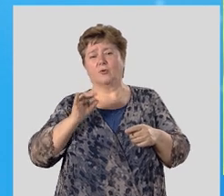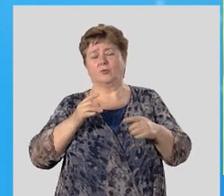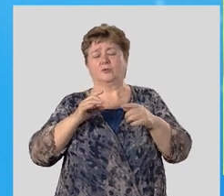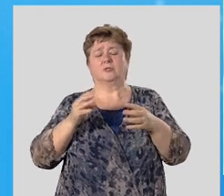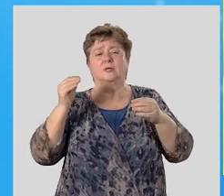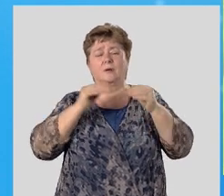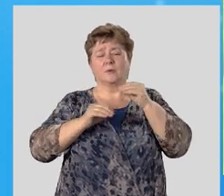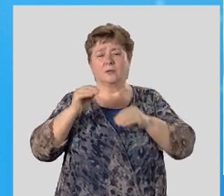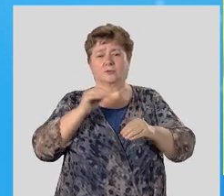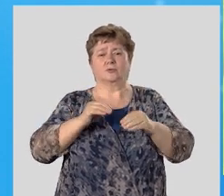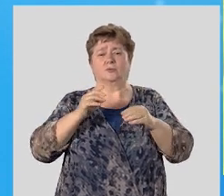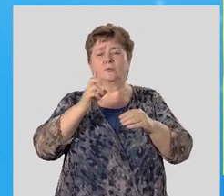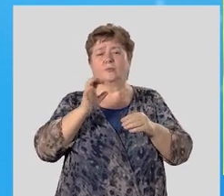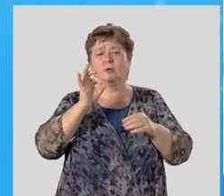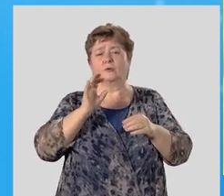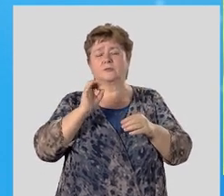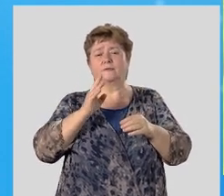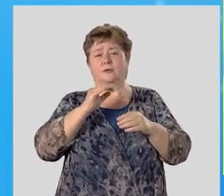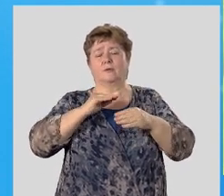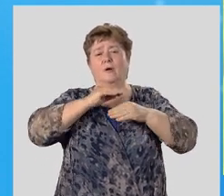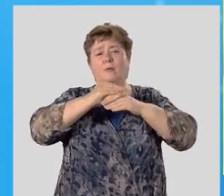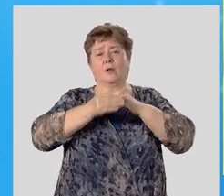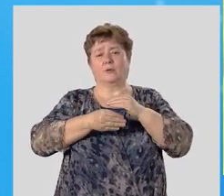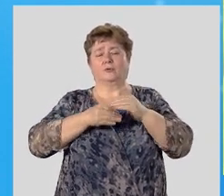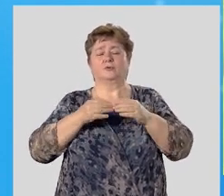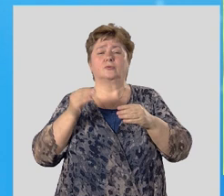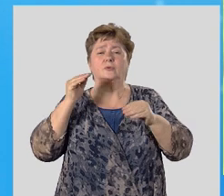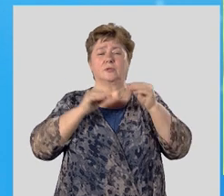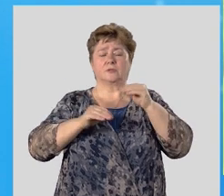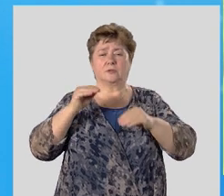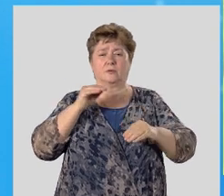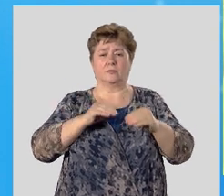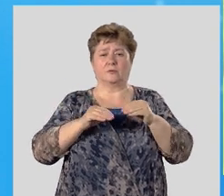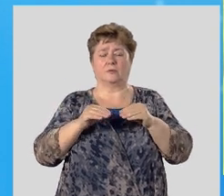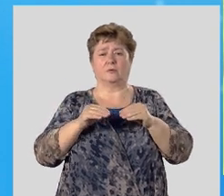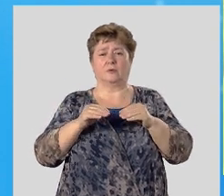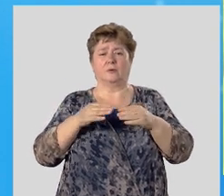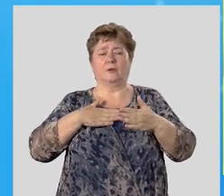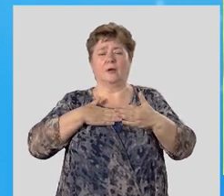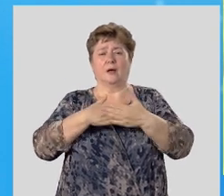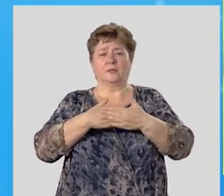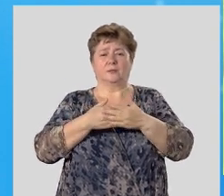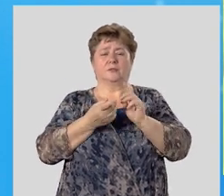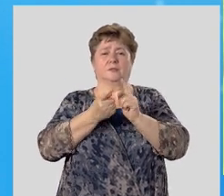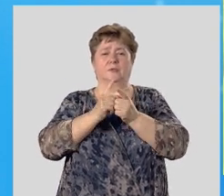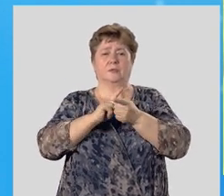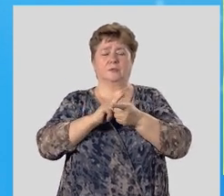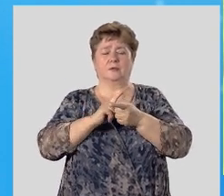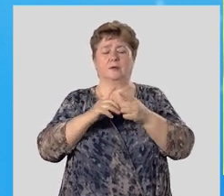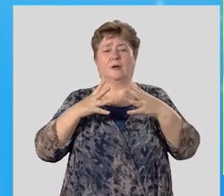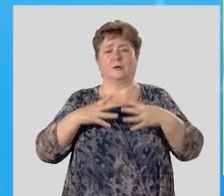образуют биосферу, то есть оболочку, населенную активно